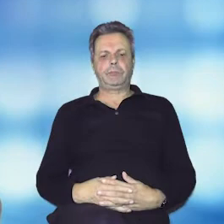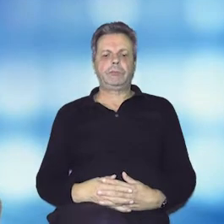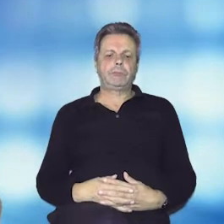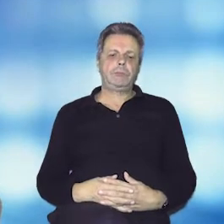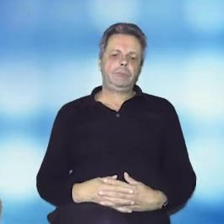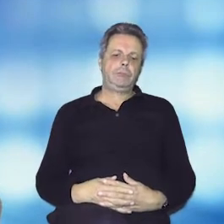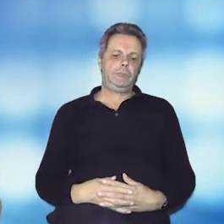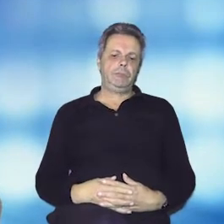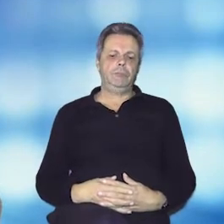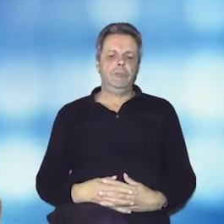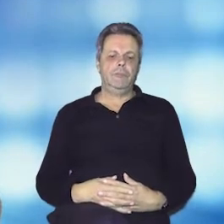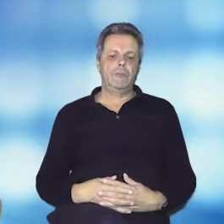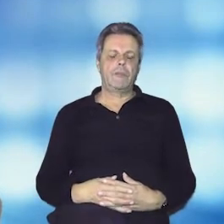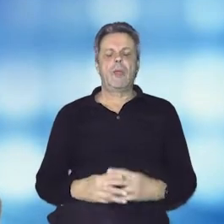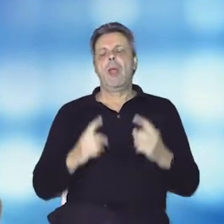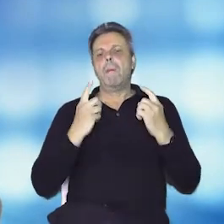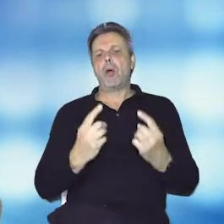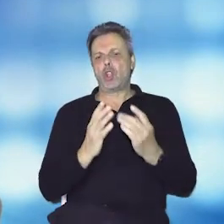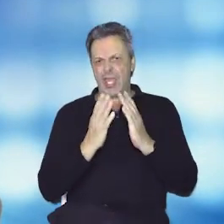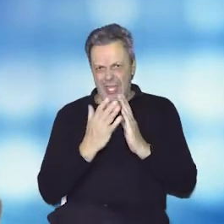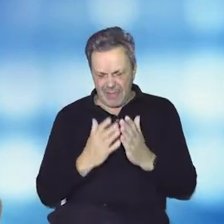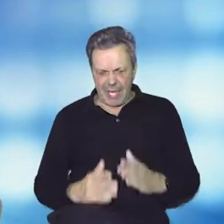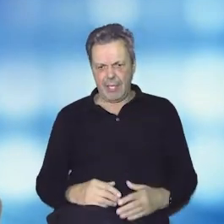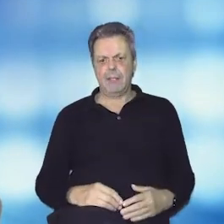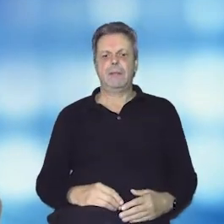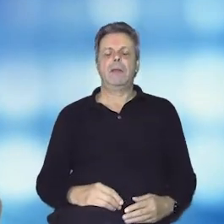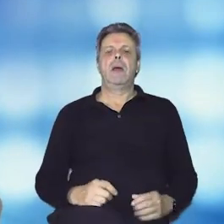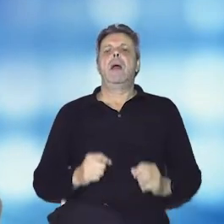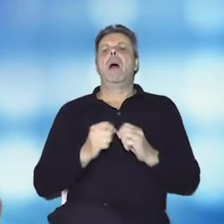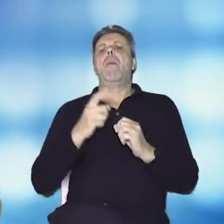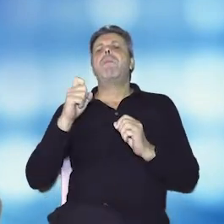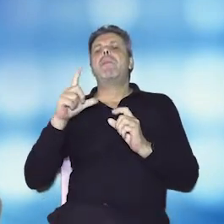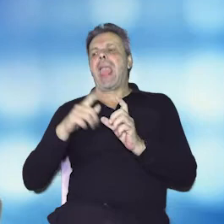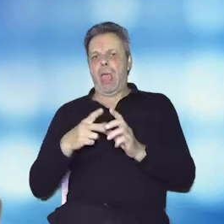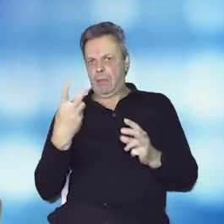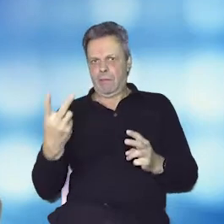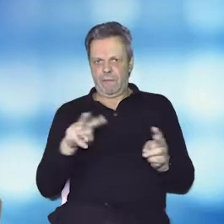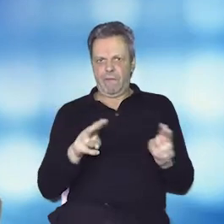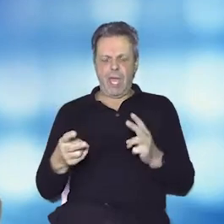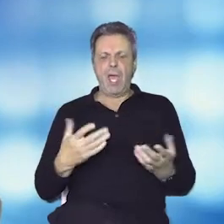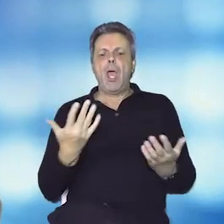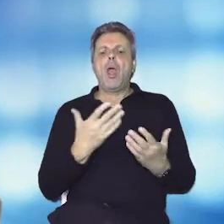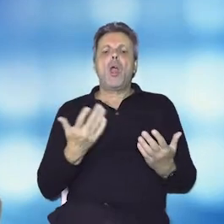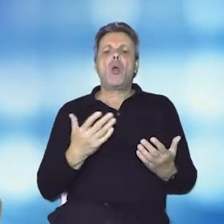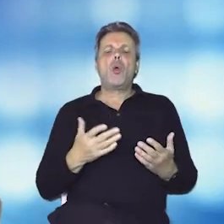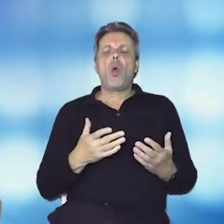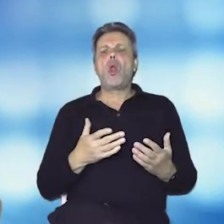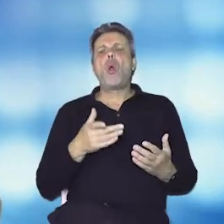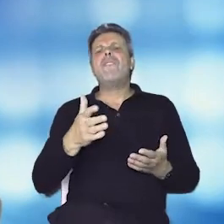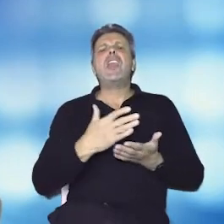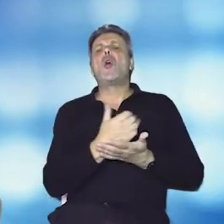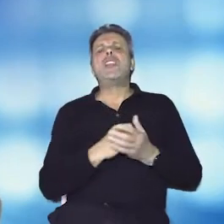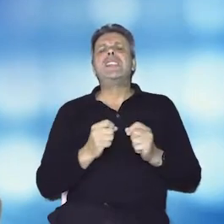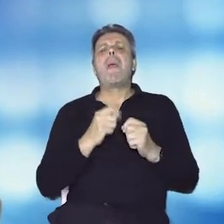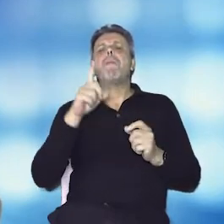Postoji ta knjiga Mormona. Uh-huh. Postoji Biblija. Uh-huh. Koliko je Bibliju